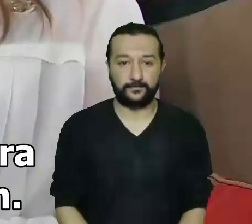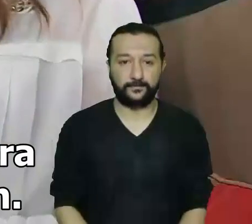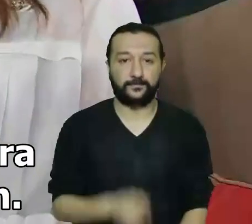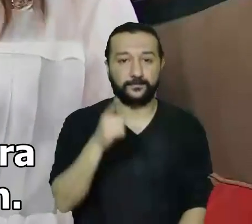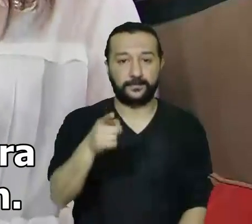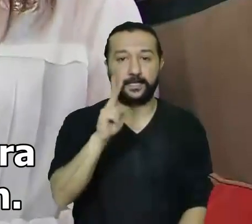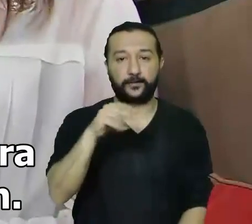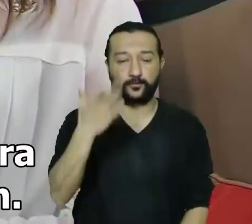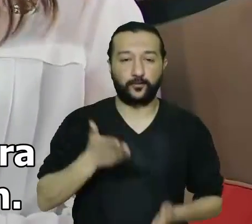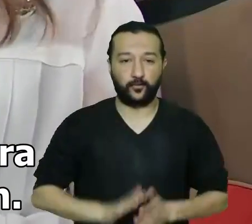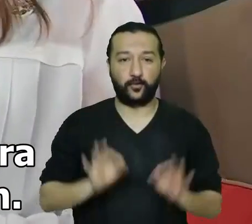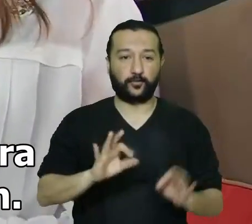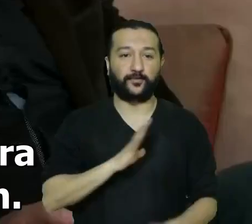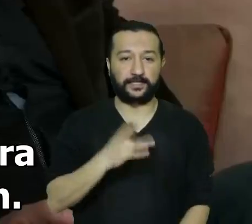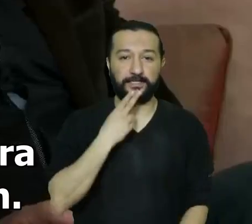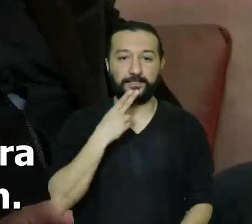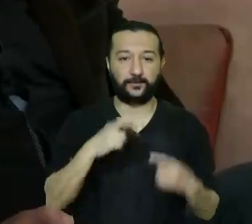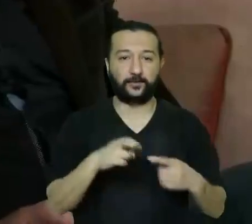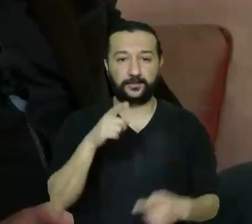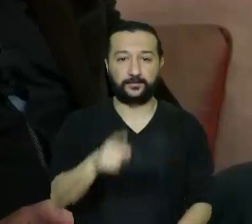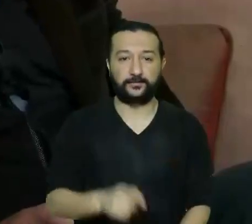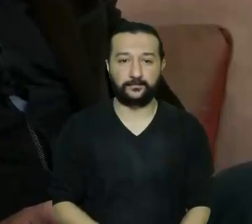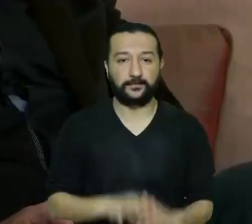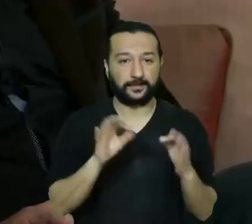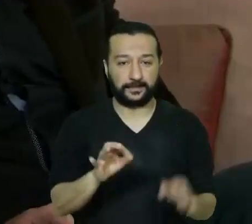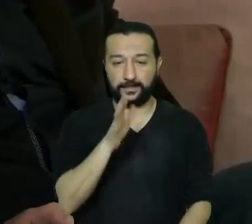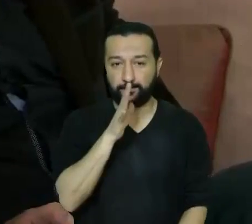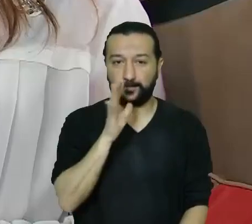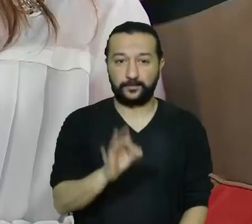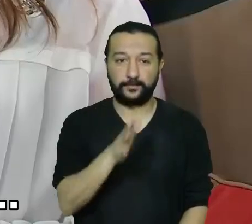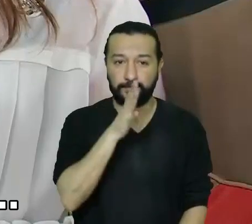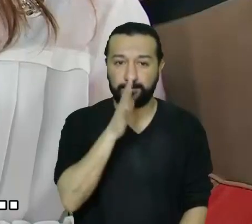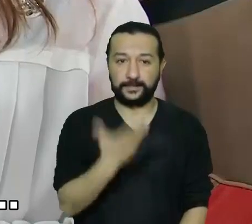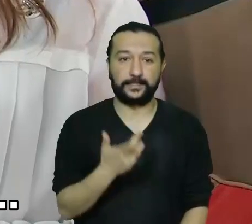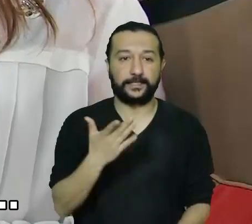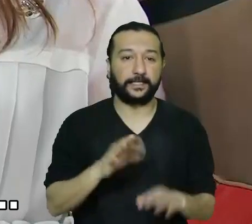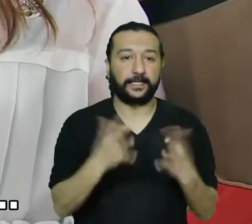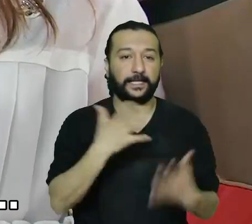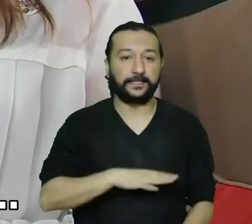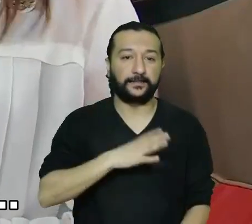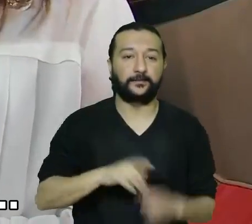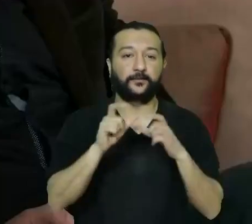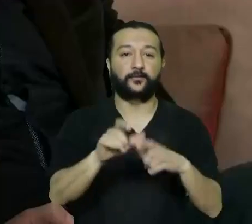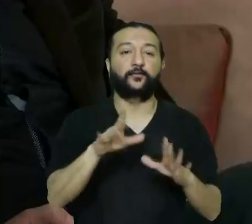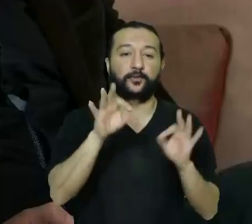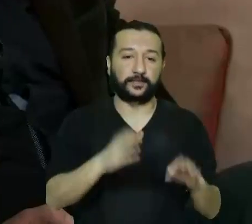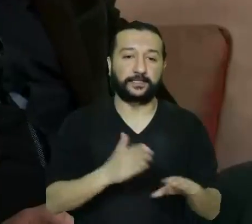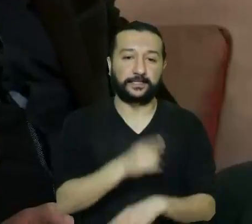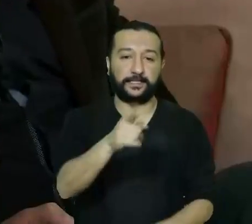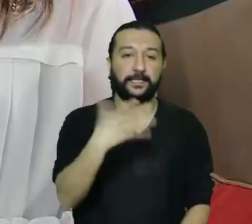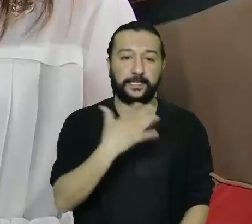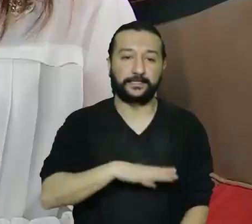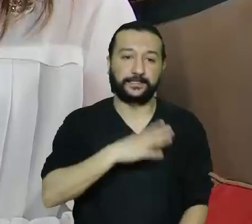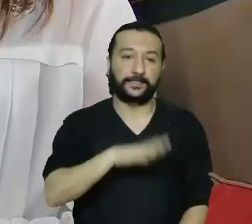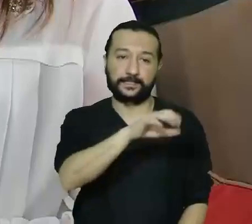Sahi Kemal'im iki gün sonra doğum günü var rüyam. Bilirim de ya, ne istiyorsun diye sormayalım kızım. Zaten sen ne